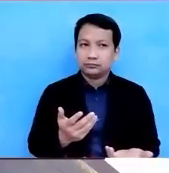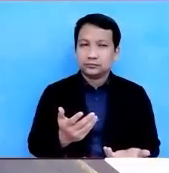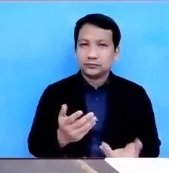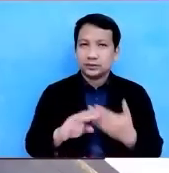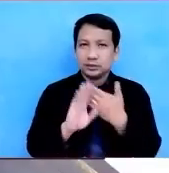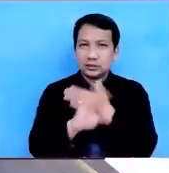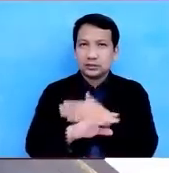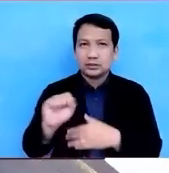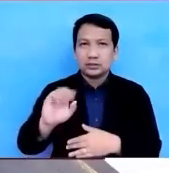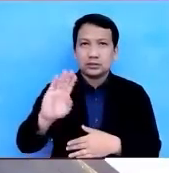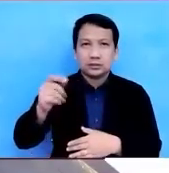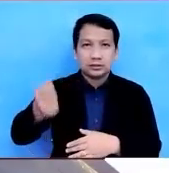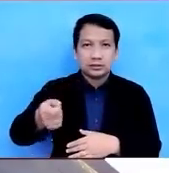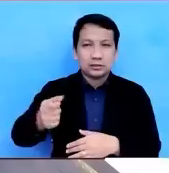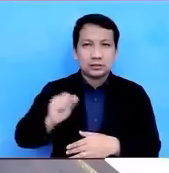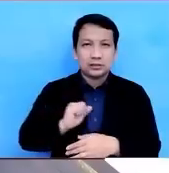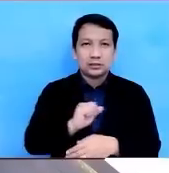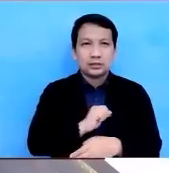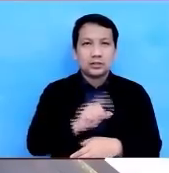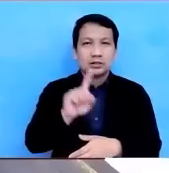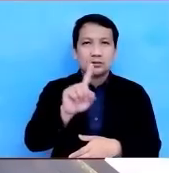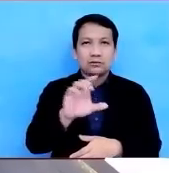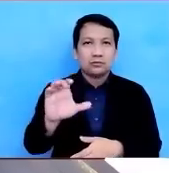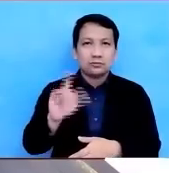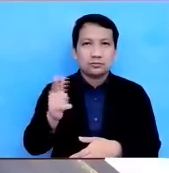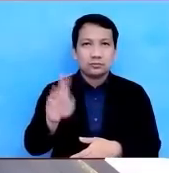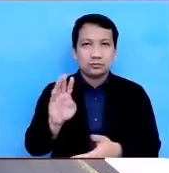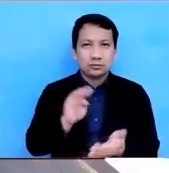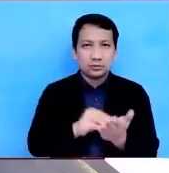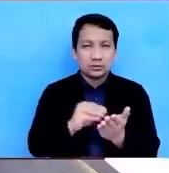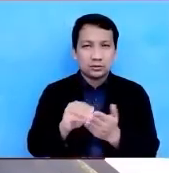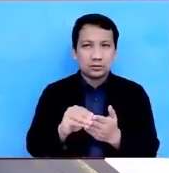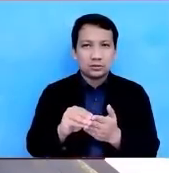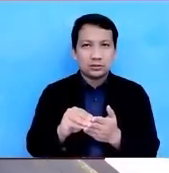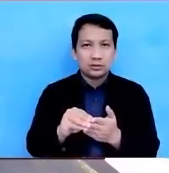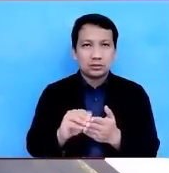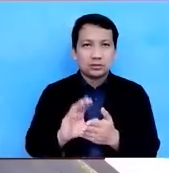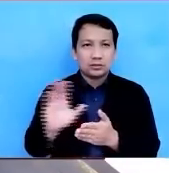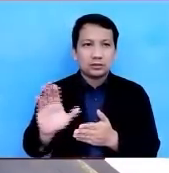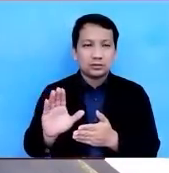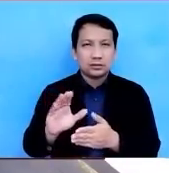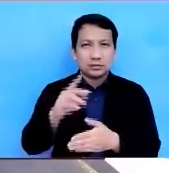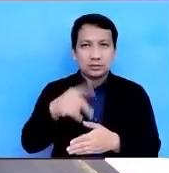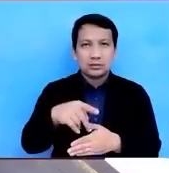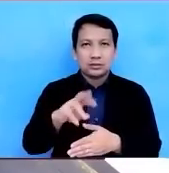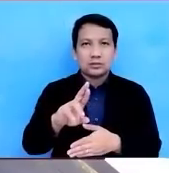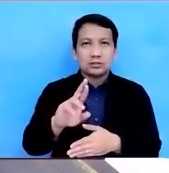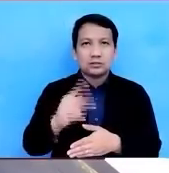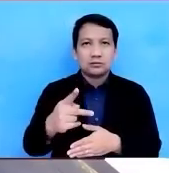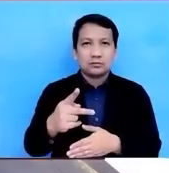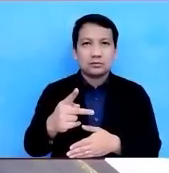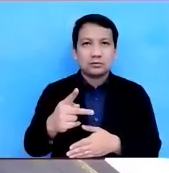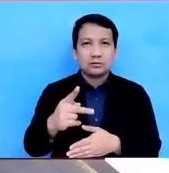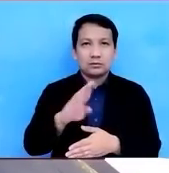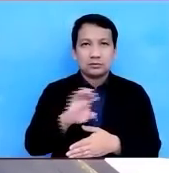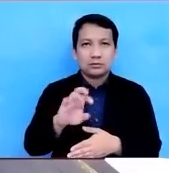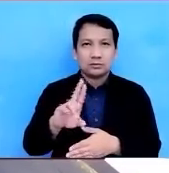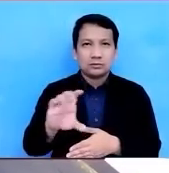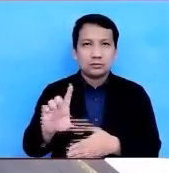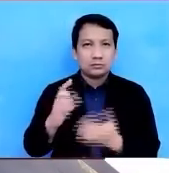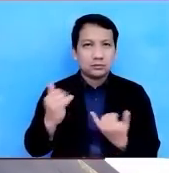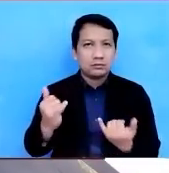Sandigan Bayan sa senador ang 124 million pesos ng kanyang pork barrel. Bagay na question pa rin hanggang